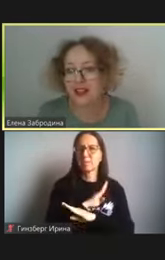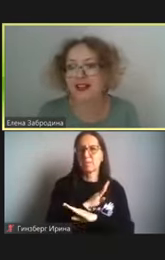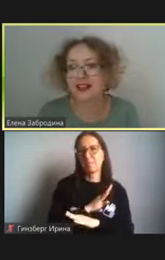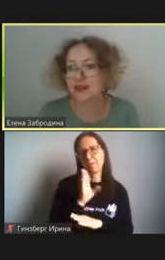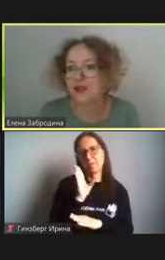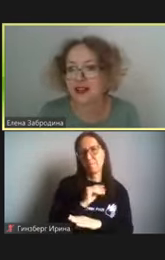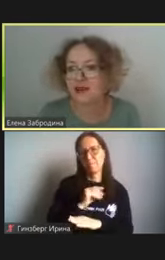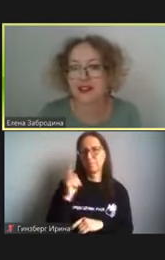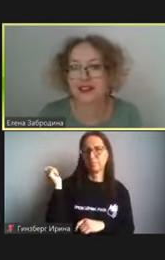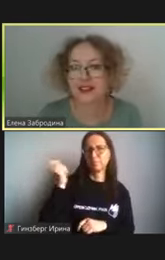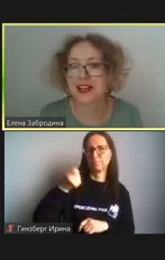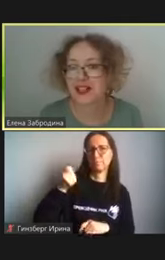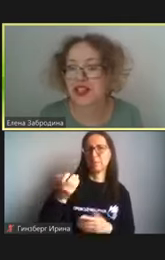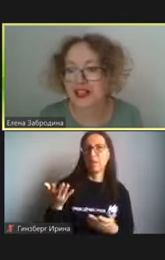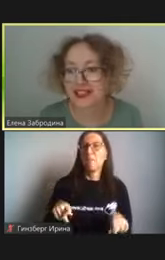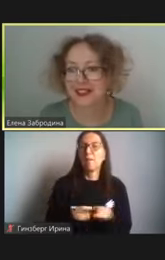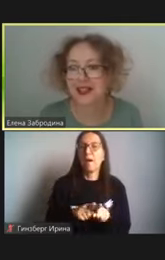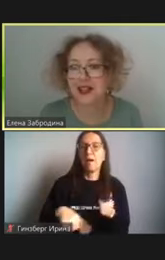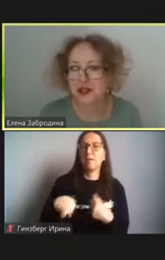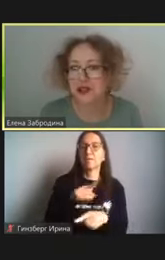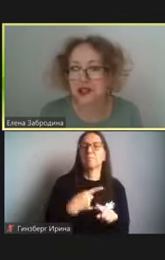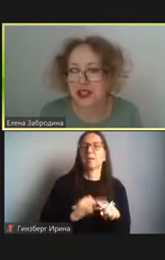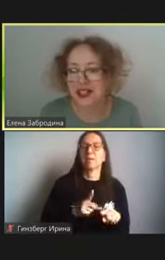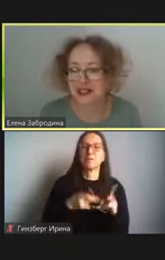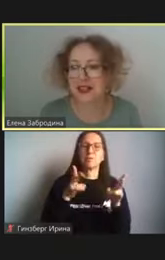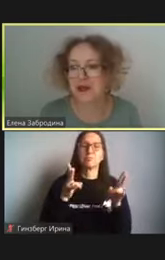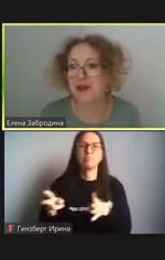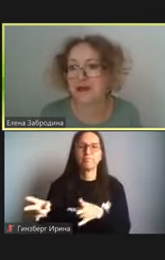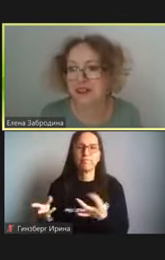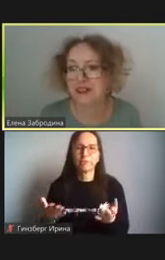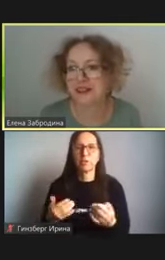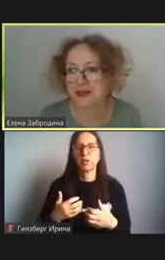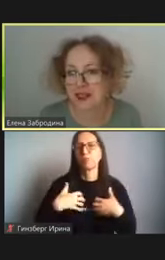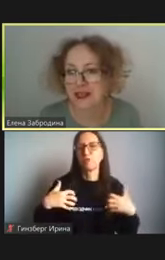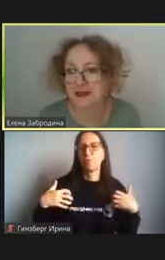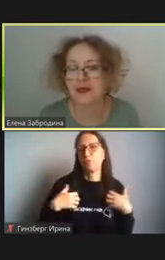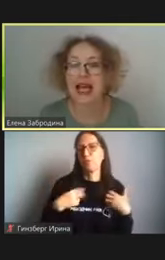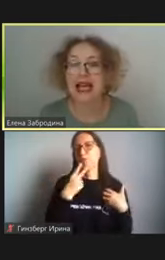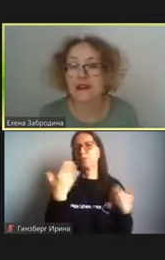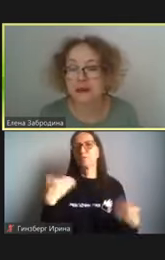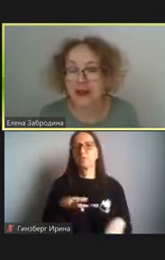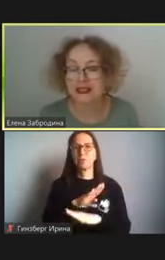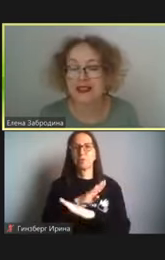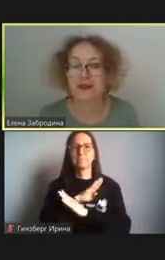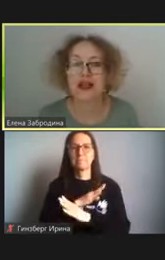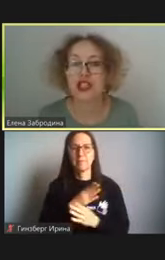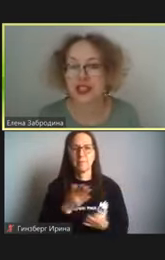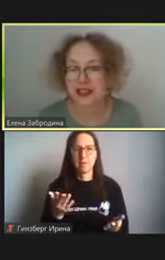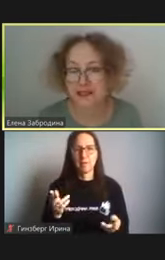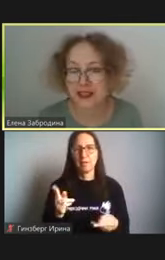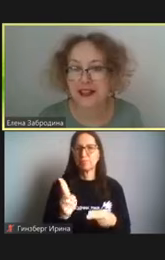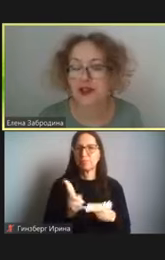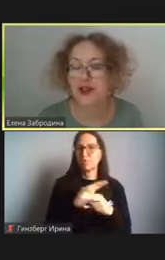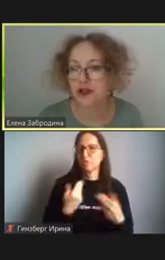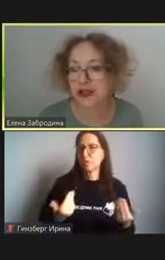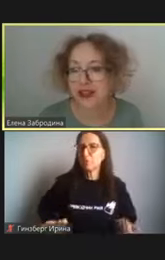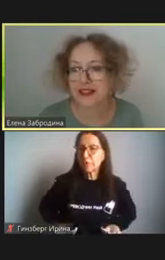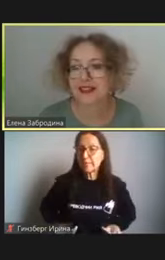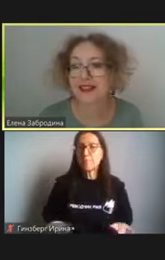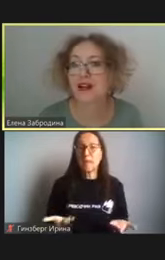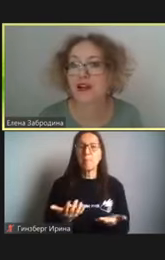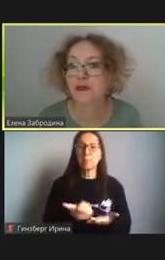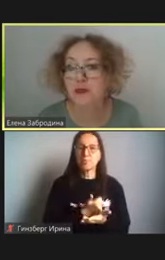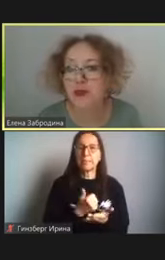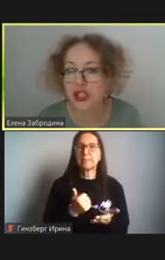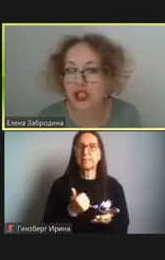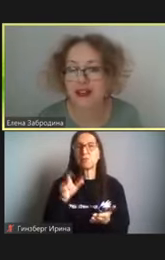так же, как она забрала вот этих несчастных существ, которых мы здесь видим. И, в принципе, человек